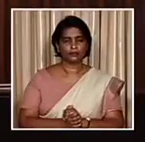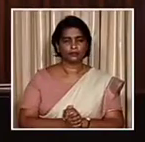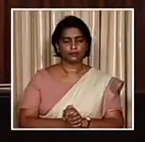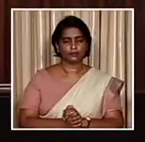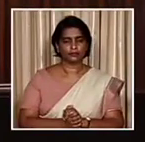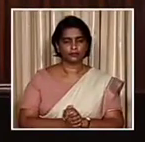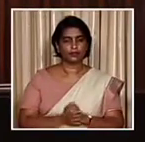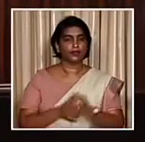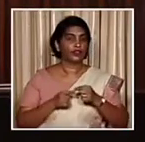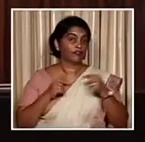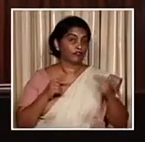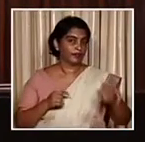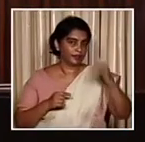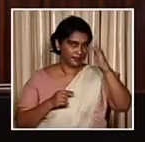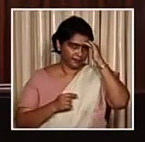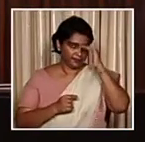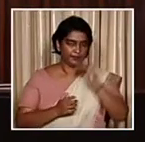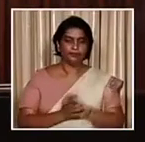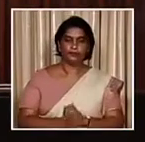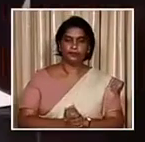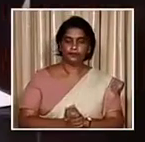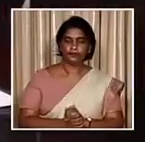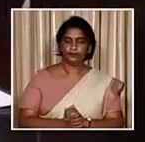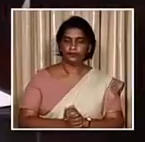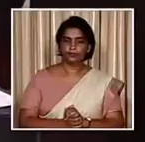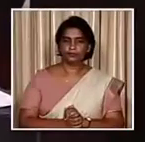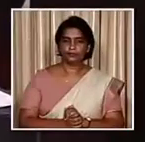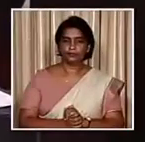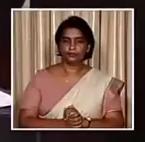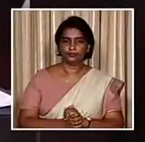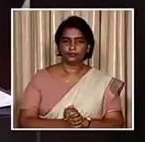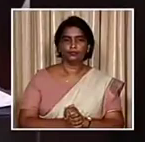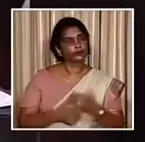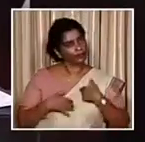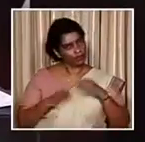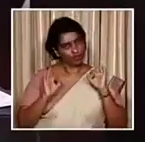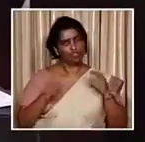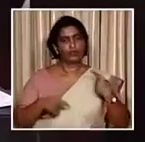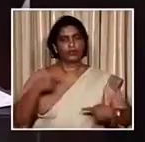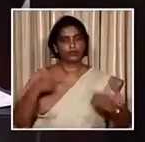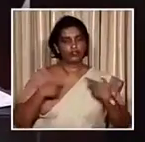විපක්ෂ නායකතුමා. කරු කතා නායකතුමනි. අපිත් සූදානම් අද ඉඳලා විවාදයට.